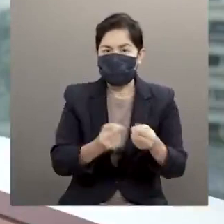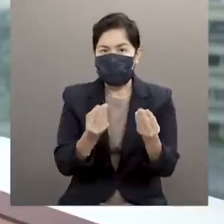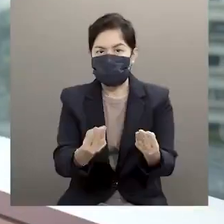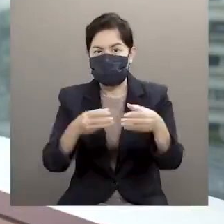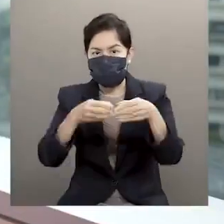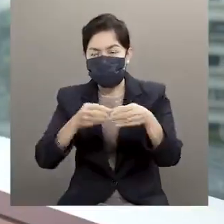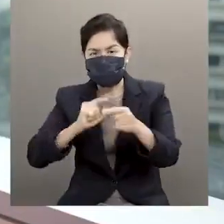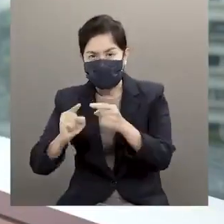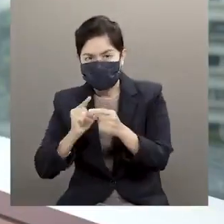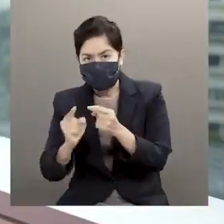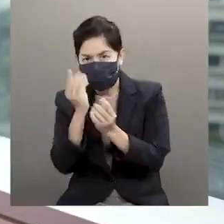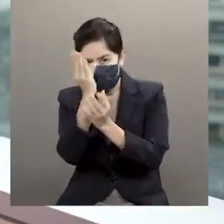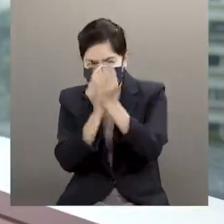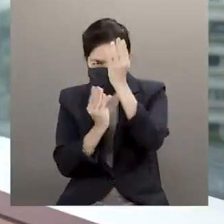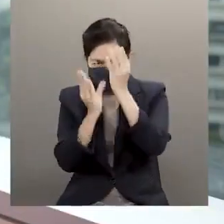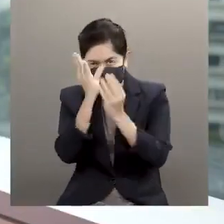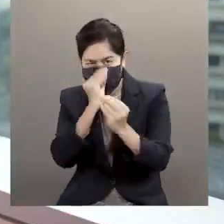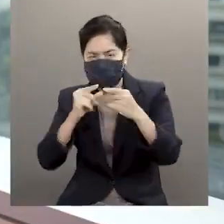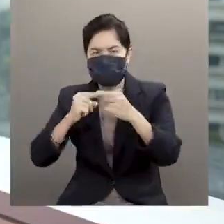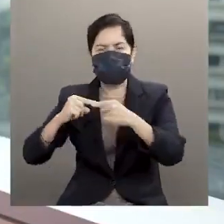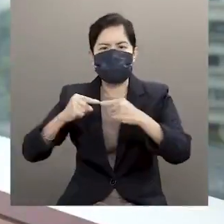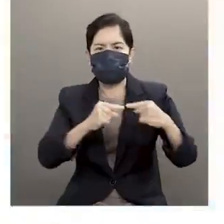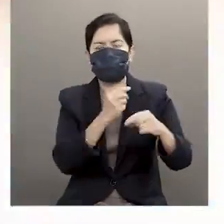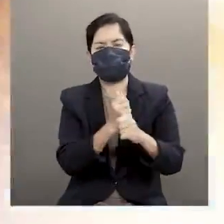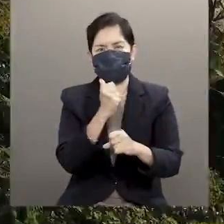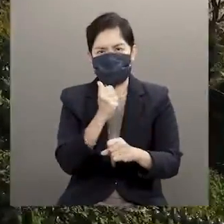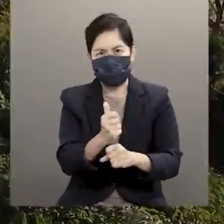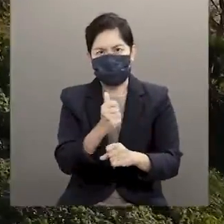ูร่วงกันแล้วก็ขยายแบนี้ในอนาคต ขบคุครั